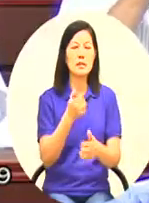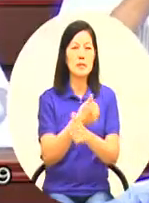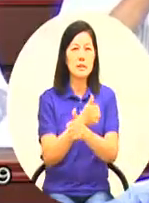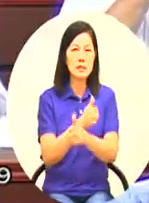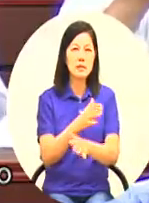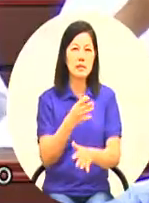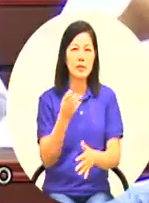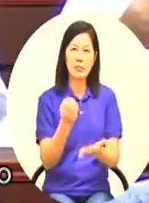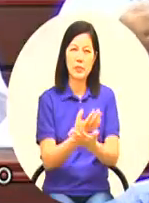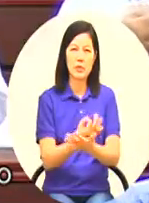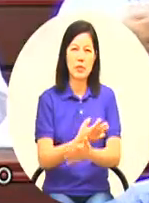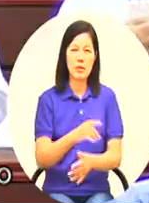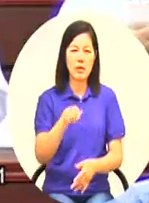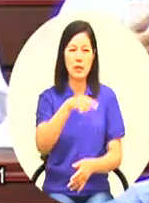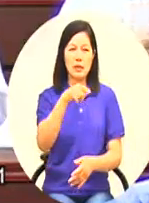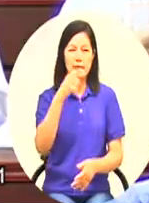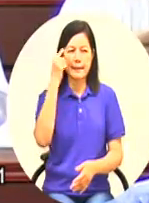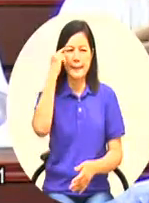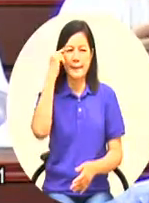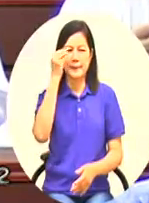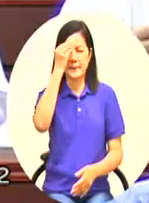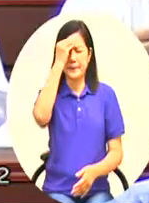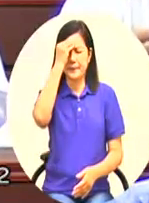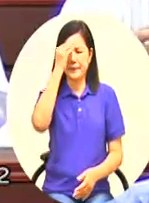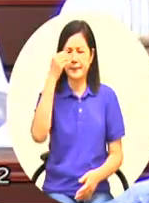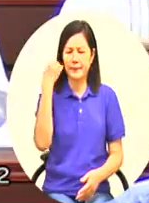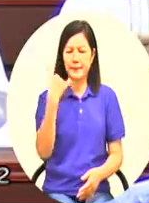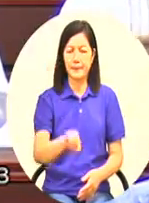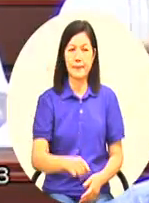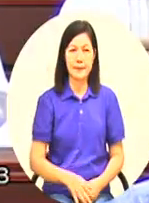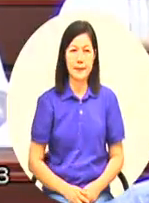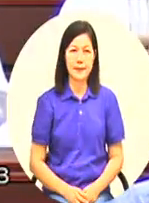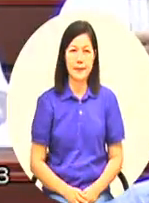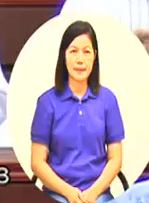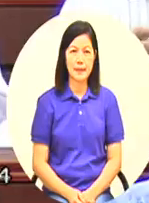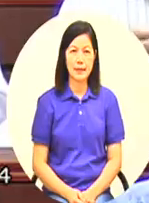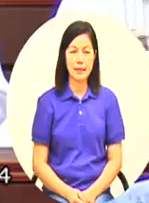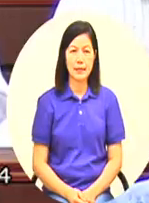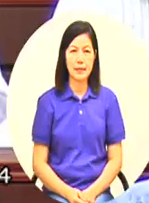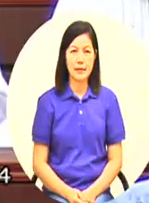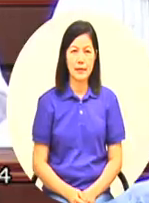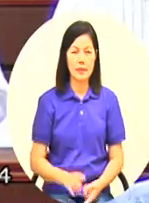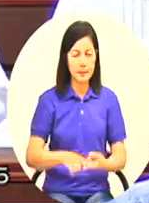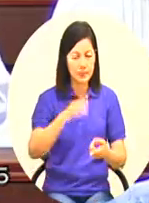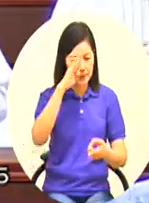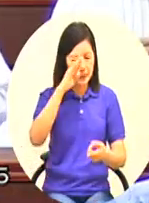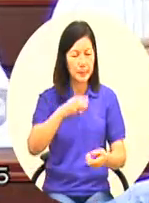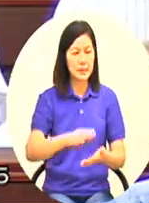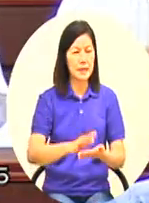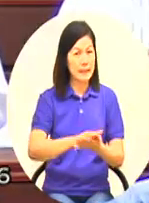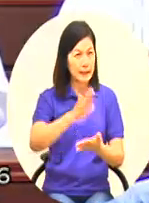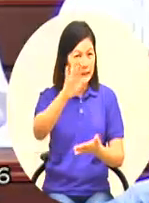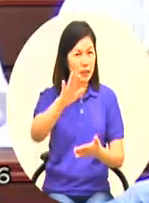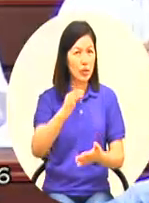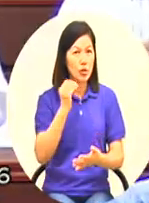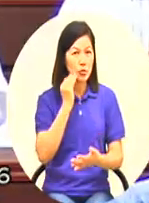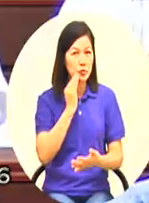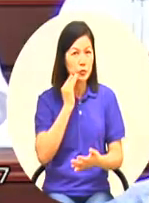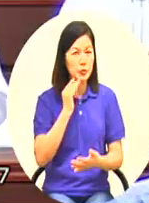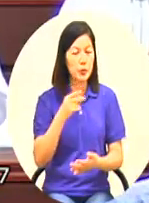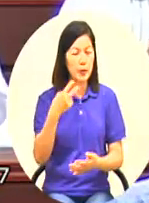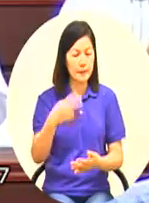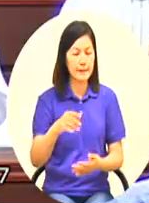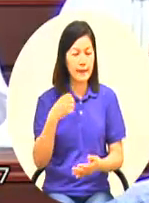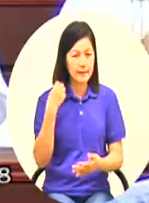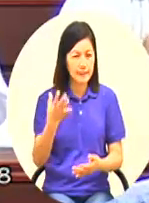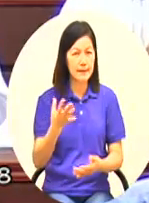觉感受不好。这个部分其实真的很抱歉。那后续就是说。后续如果有还有新的